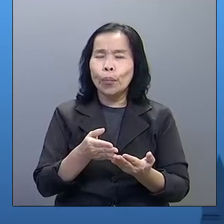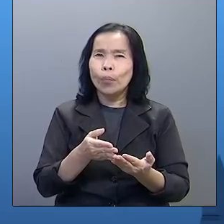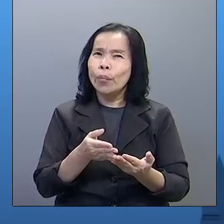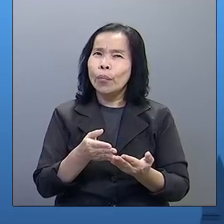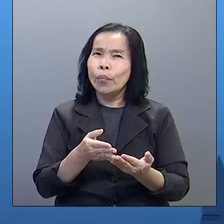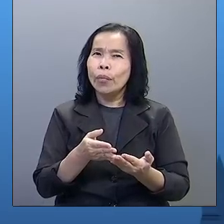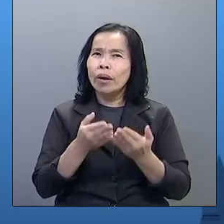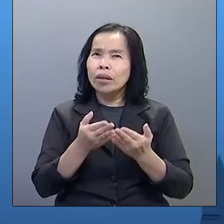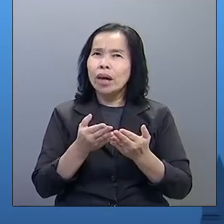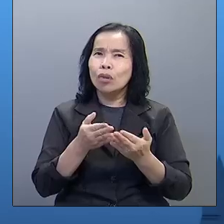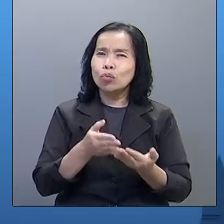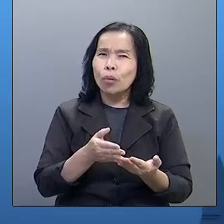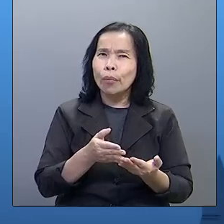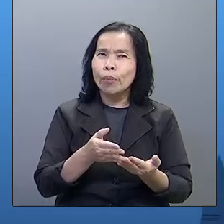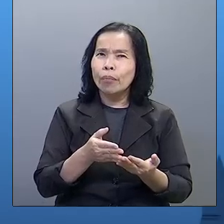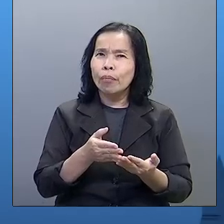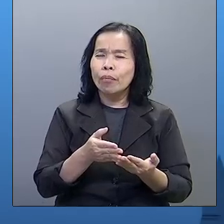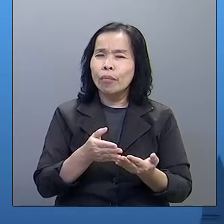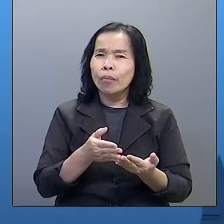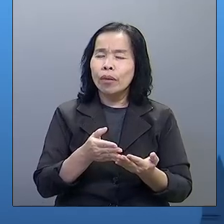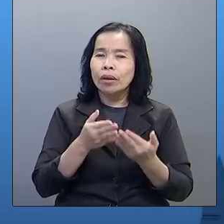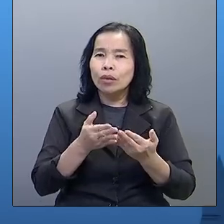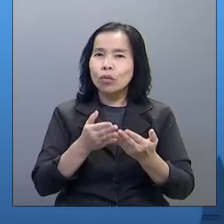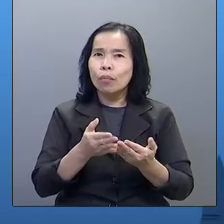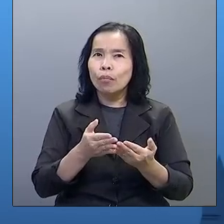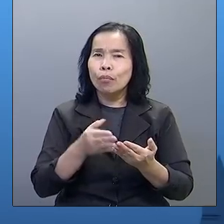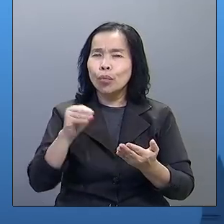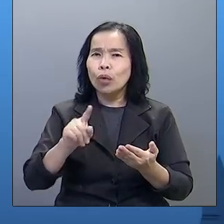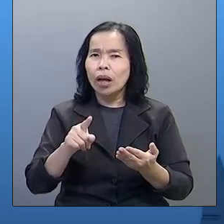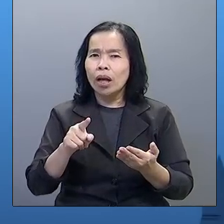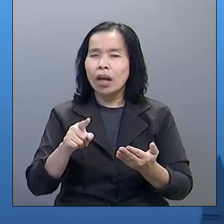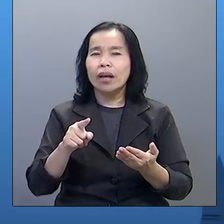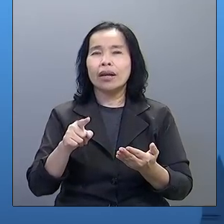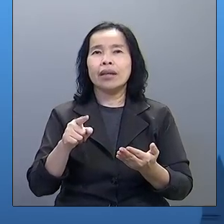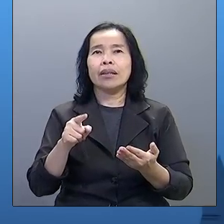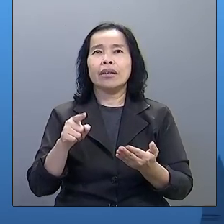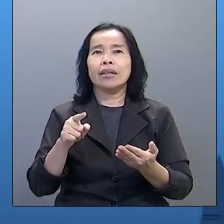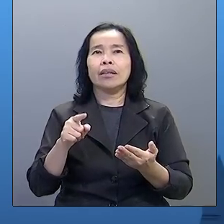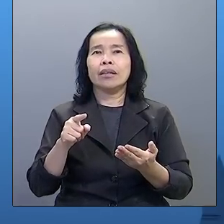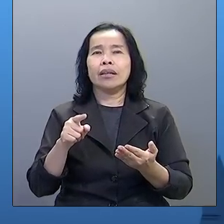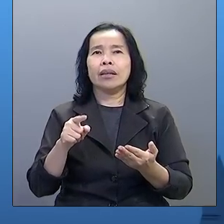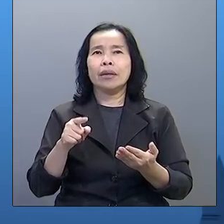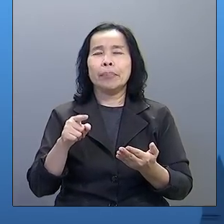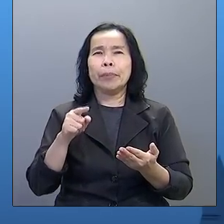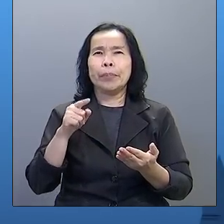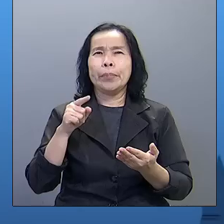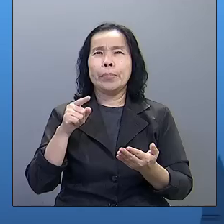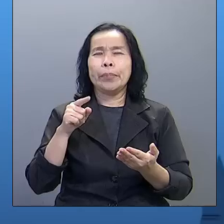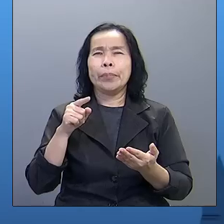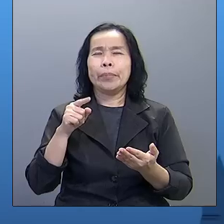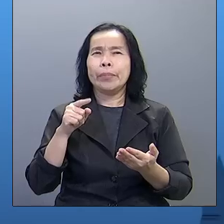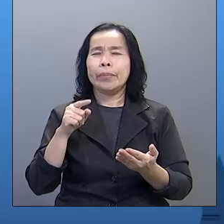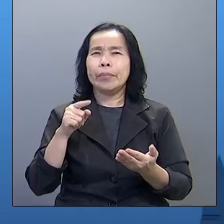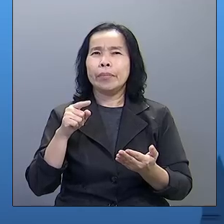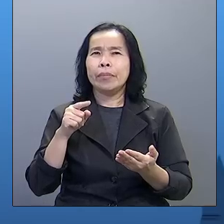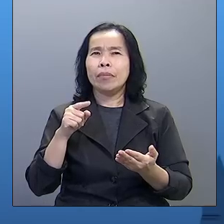แล้วมึงอยู่ไหนมึงอยู่บนเรือวะเนี่ย นอนเรืออยู่บนดาดฟ้าเนี่ย เฮ้ยมึงแล้วมึงใส่ชูชีพป่ะเนี่ย